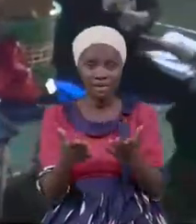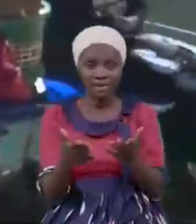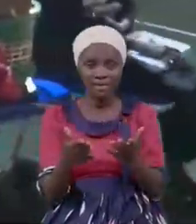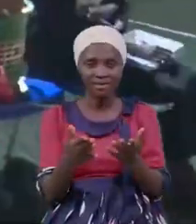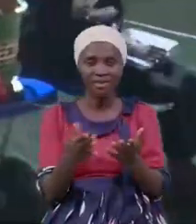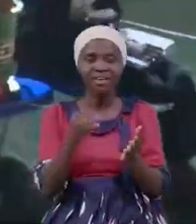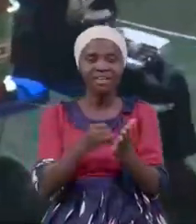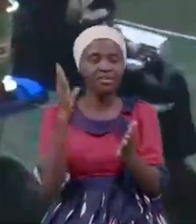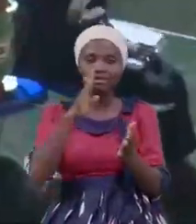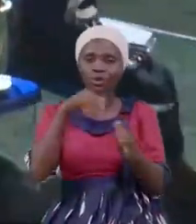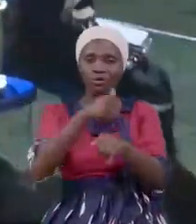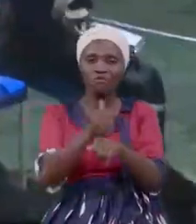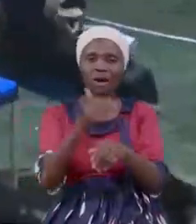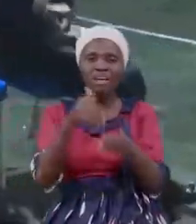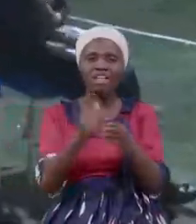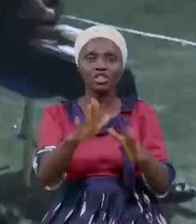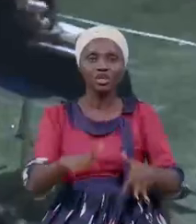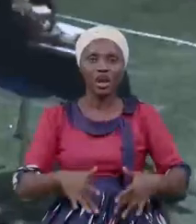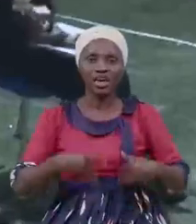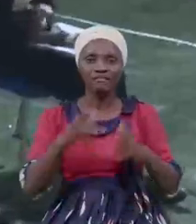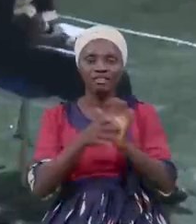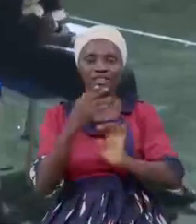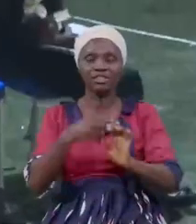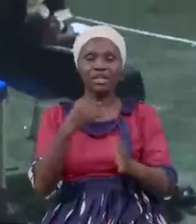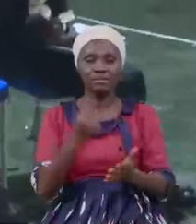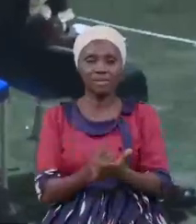cela soit confirmé dans ta vie au nom de